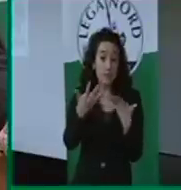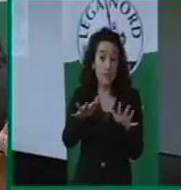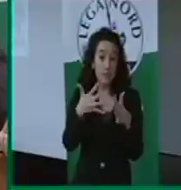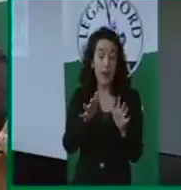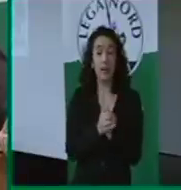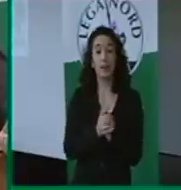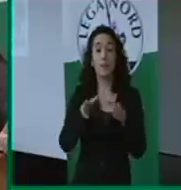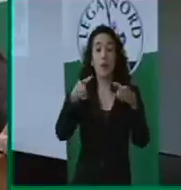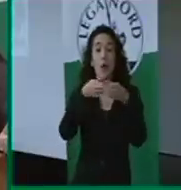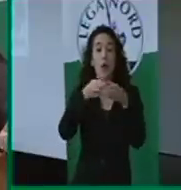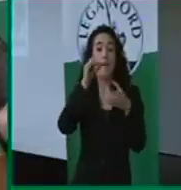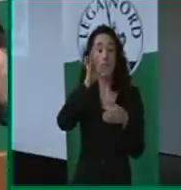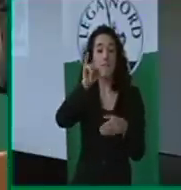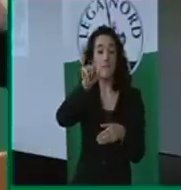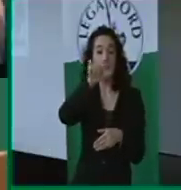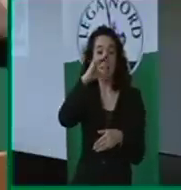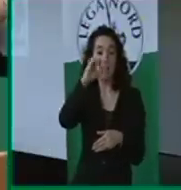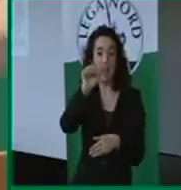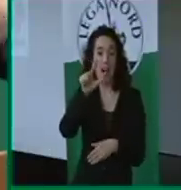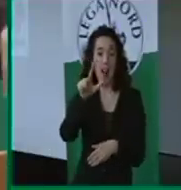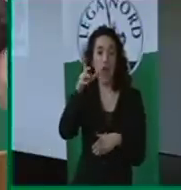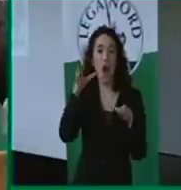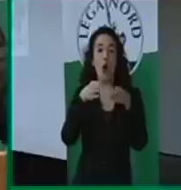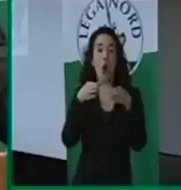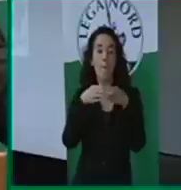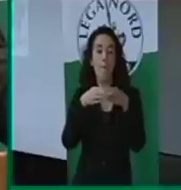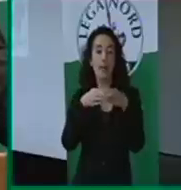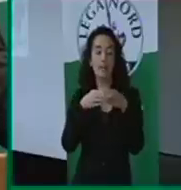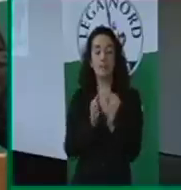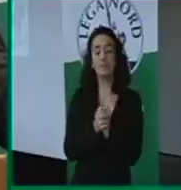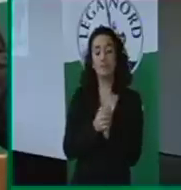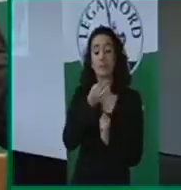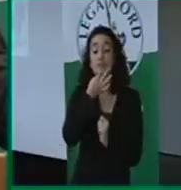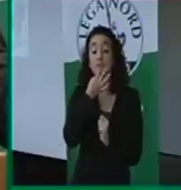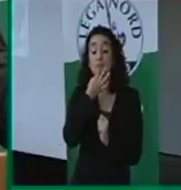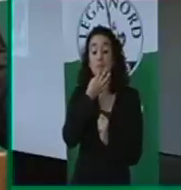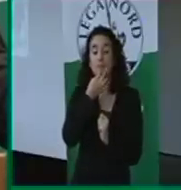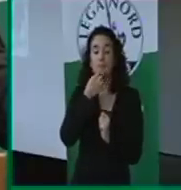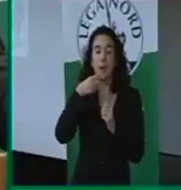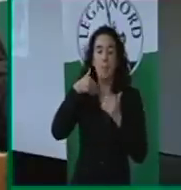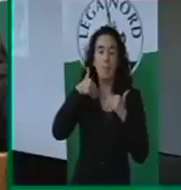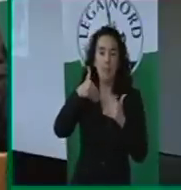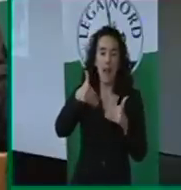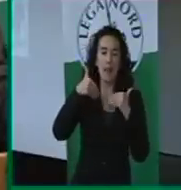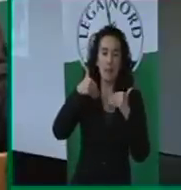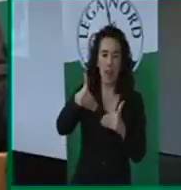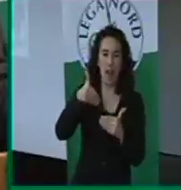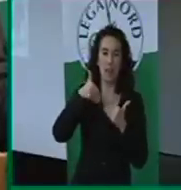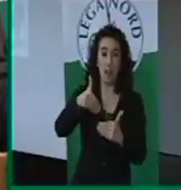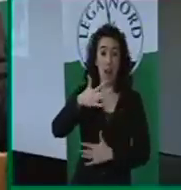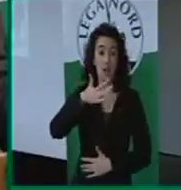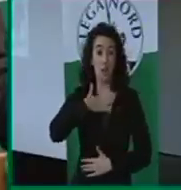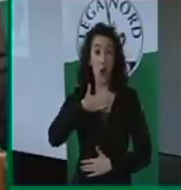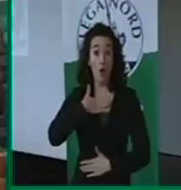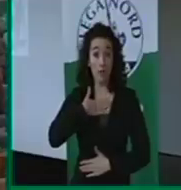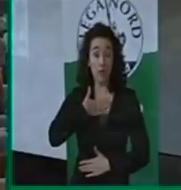Compact quindi e per il Mes quindi per questa impegno a versare a impegnare miliardi e miliardi nostri che potevano essere